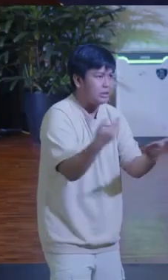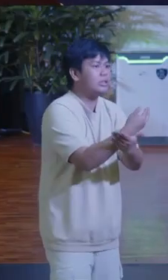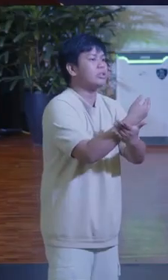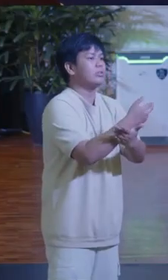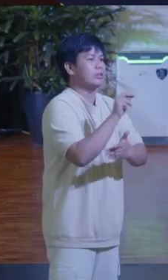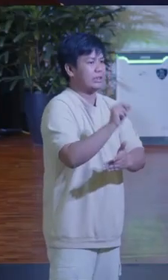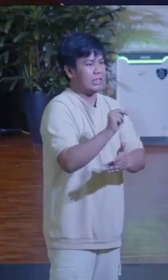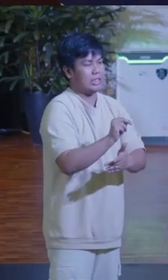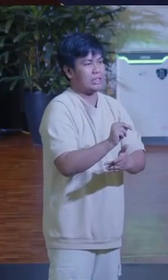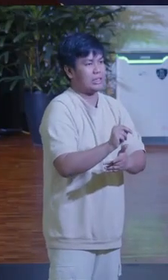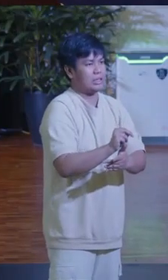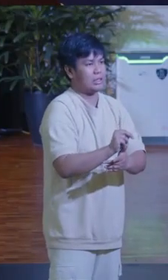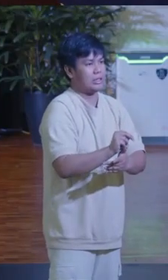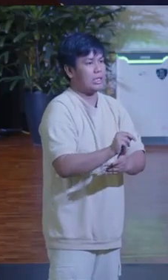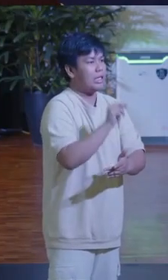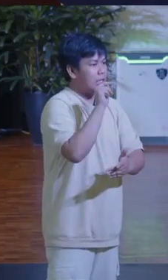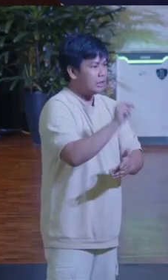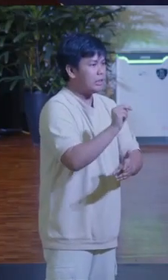restorative discipline.